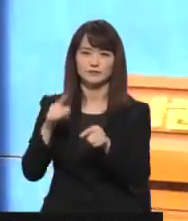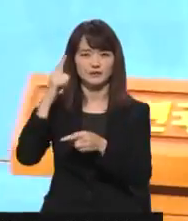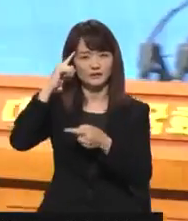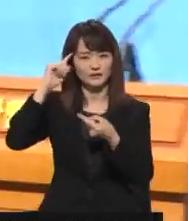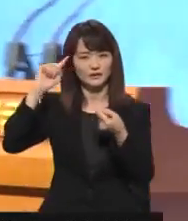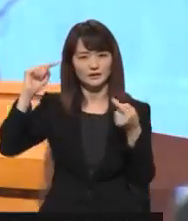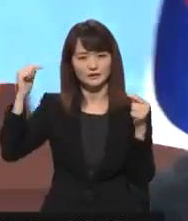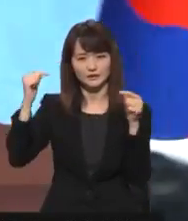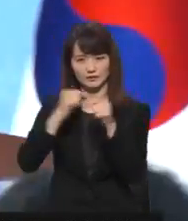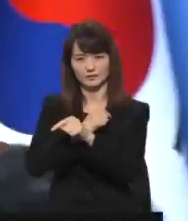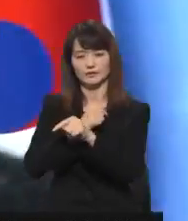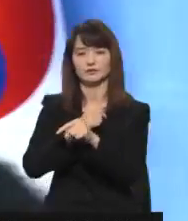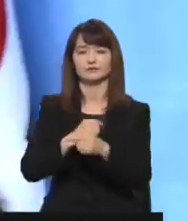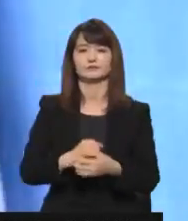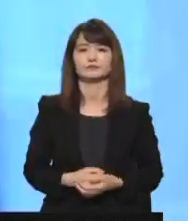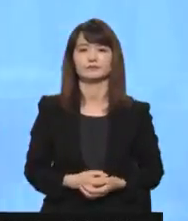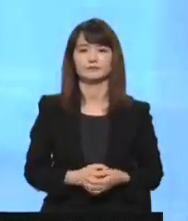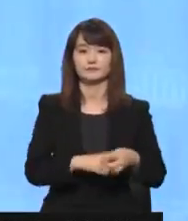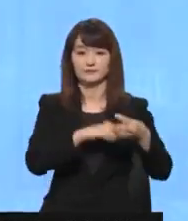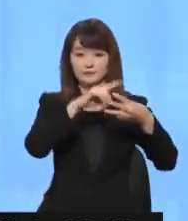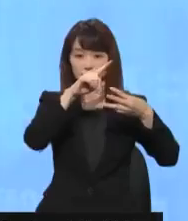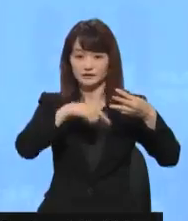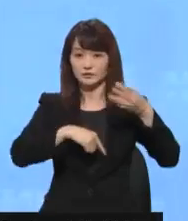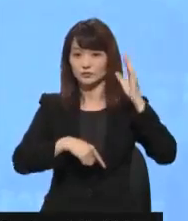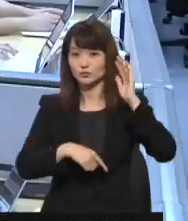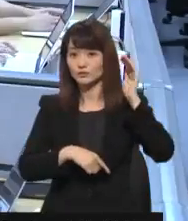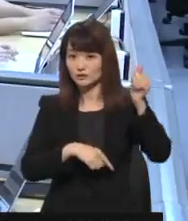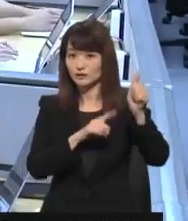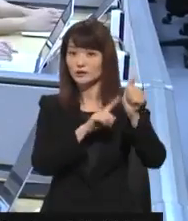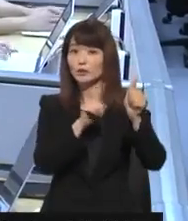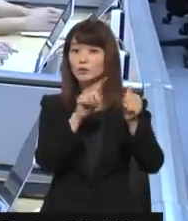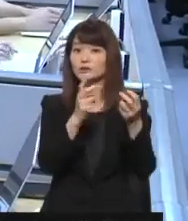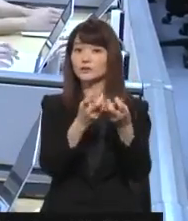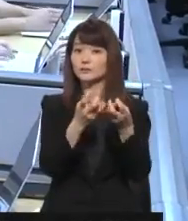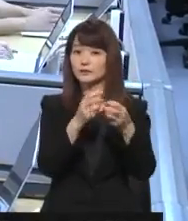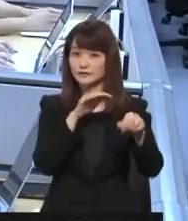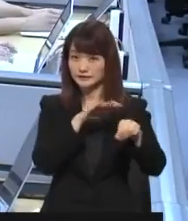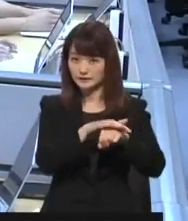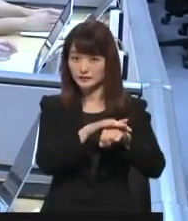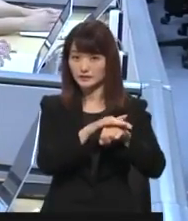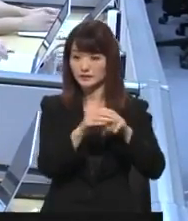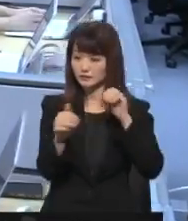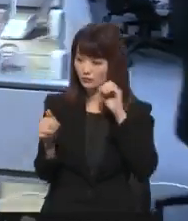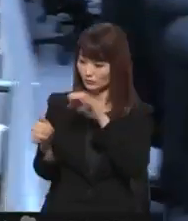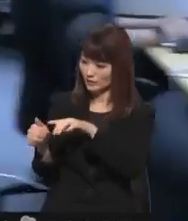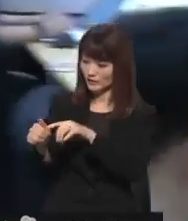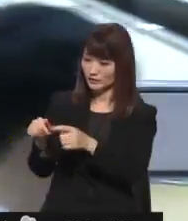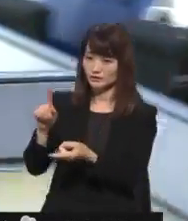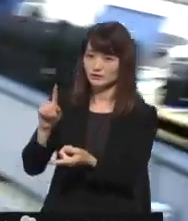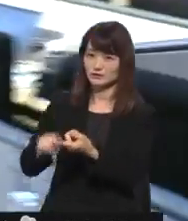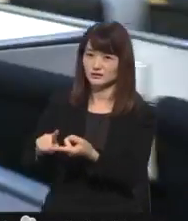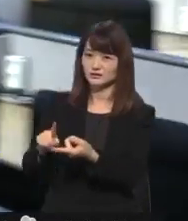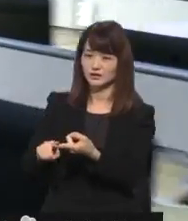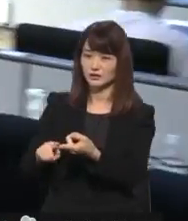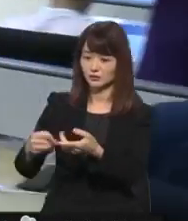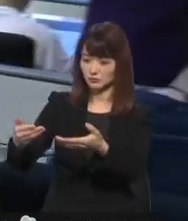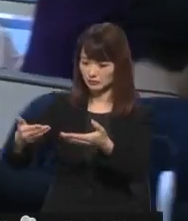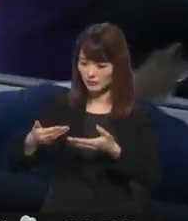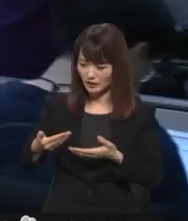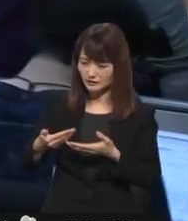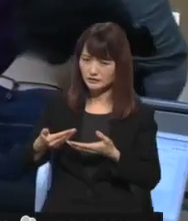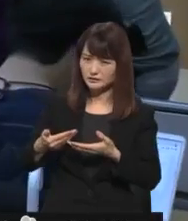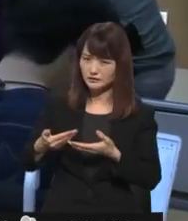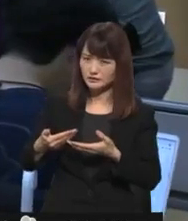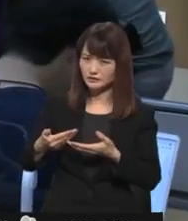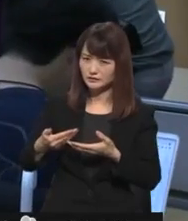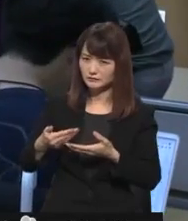수밖에 없는 것이구요 윤석렬 대통령이 어떤 방식으로든 지간에 얘기했을 때 그 내용을 곧이 곧대로 이지석 대표가 또 받아들여